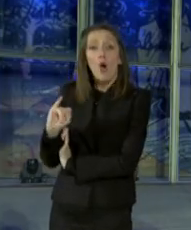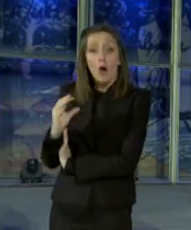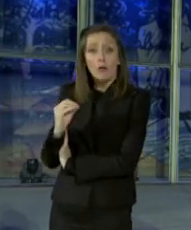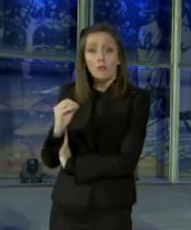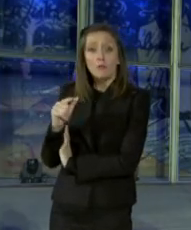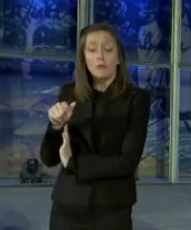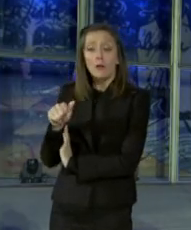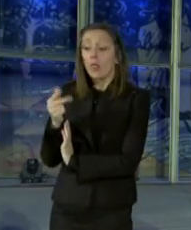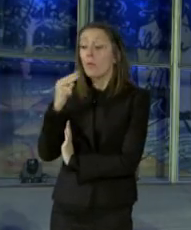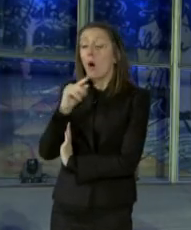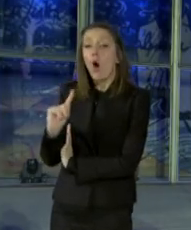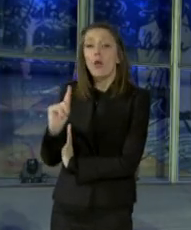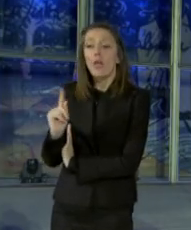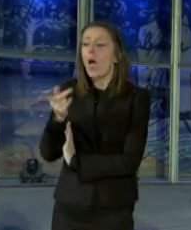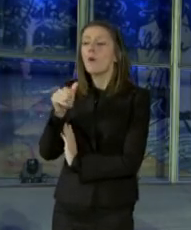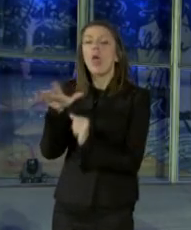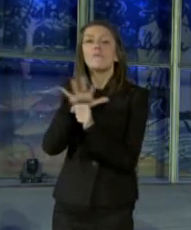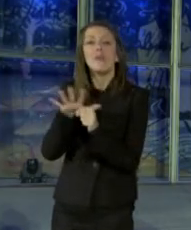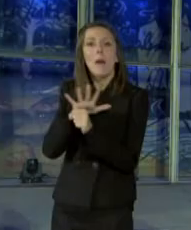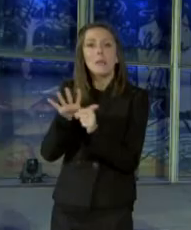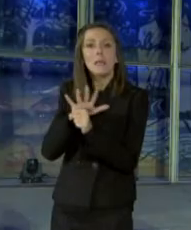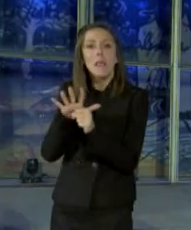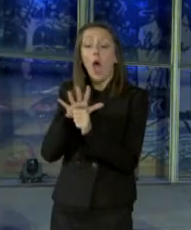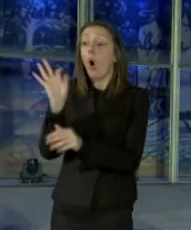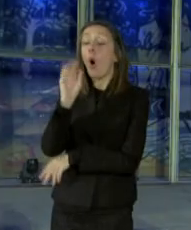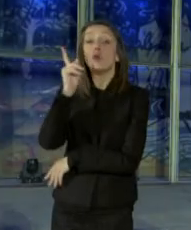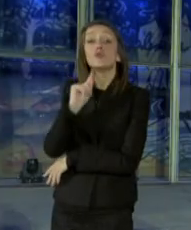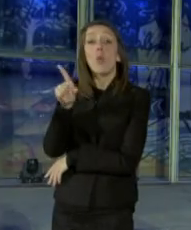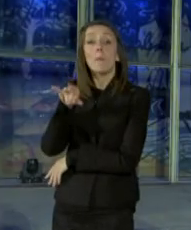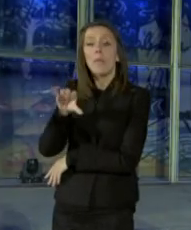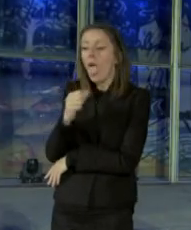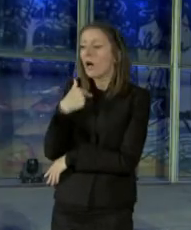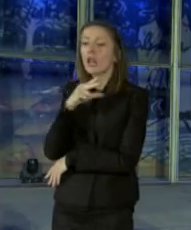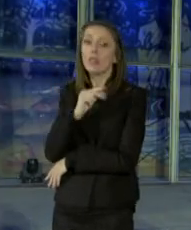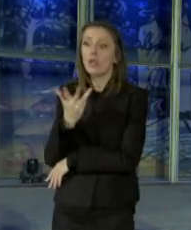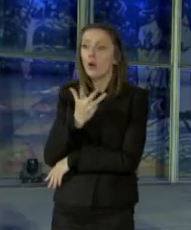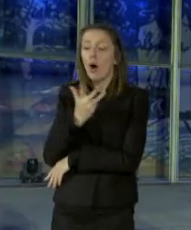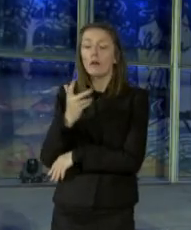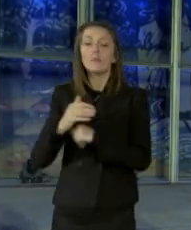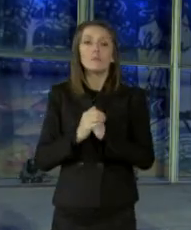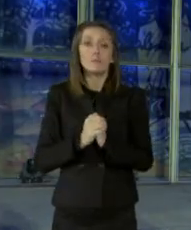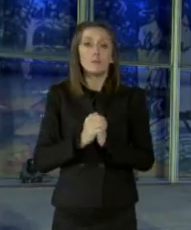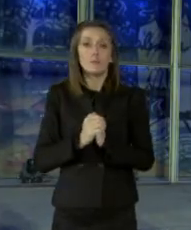nipoti e famiglie e assorbirà cosa dico